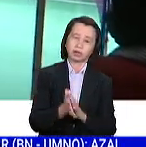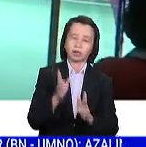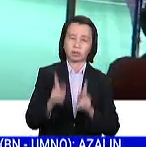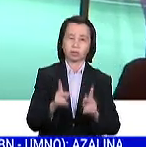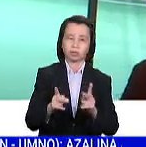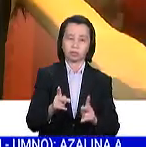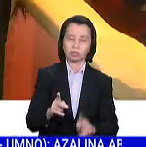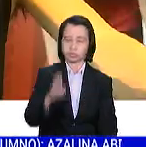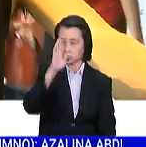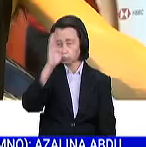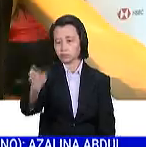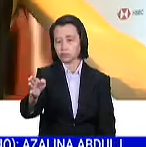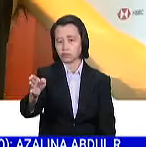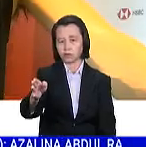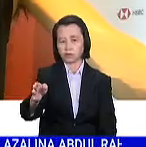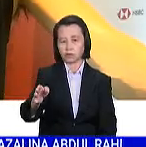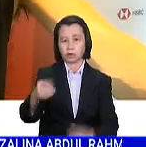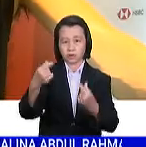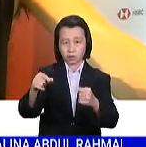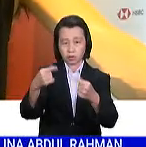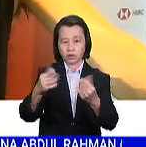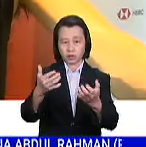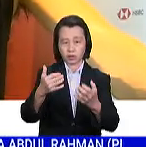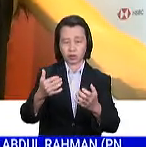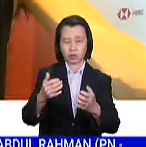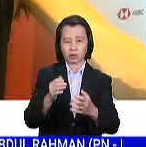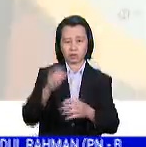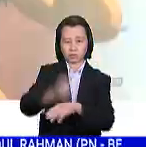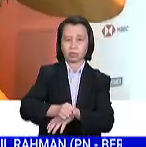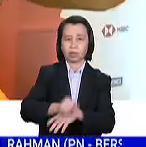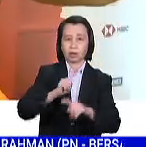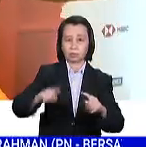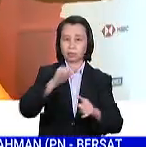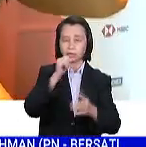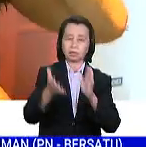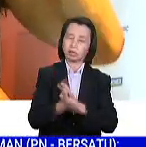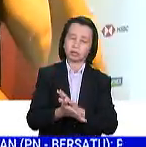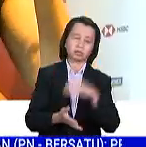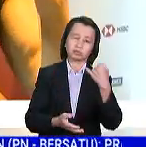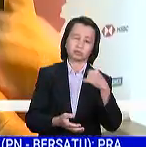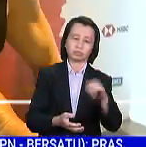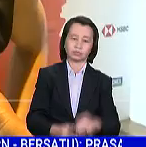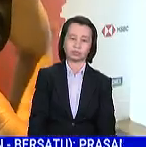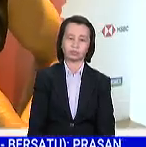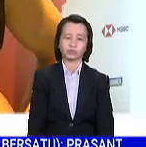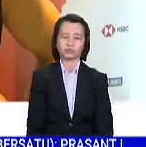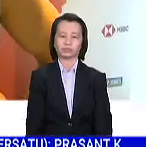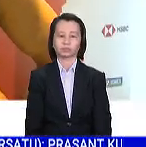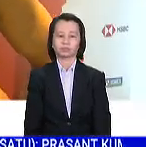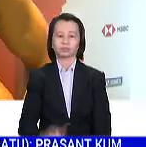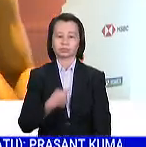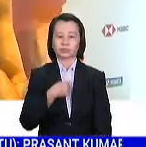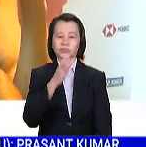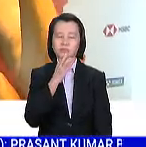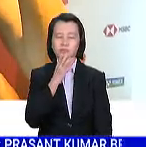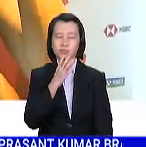sangat fokus dengan this game kita nak menentang balik, tapi tak jadilah. Sebab as a doing say pun sini memang